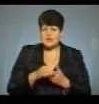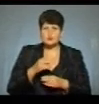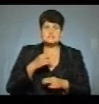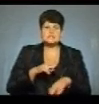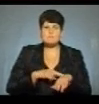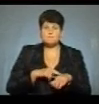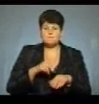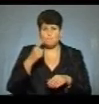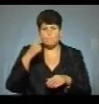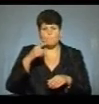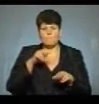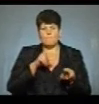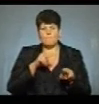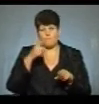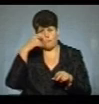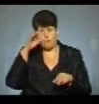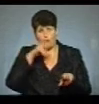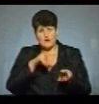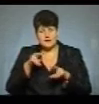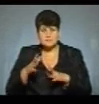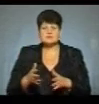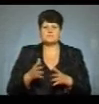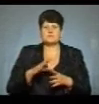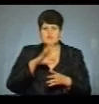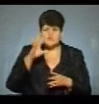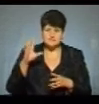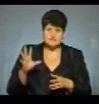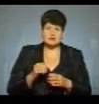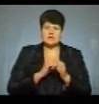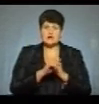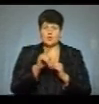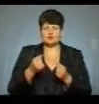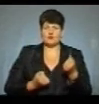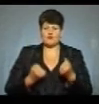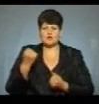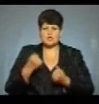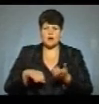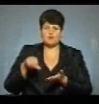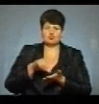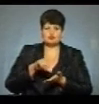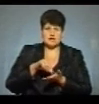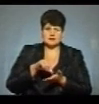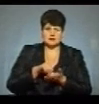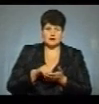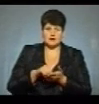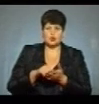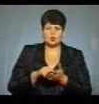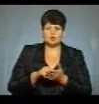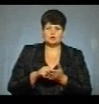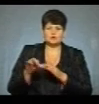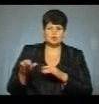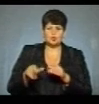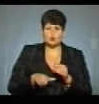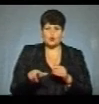поліції, патрульної поліції, загалом поліції, так і в зоні відповідальності кожного водія, кожного учасника дорожнього руху. Тому